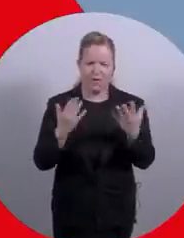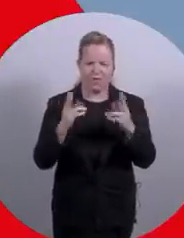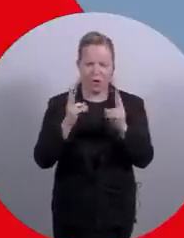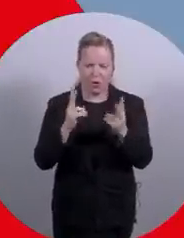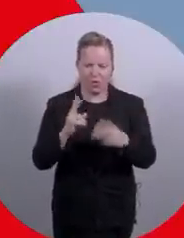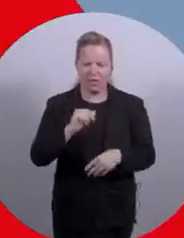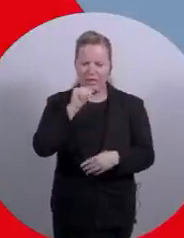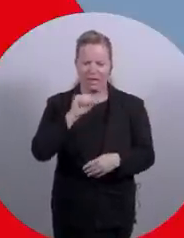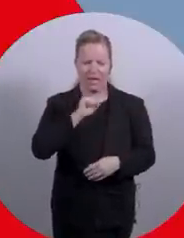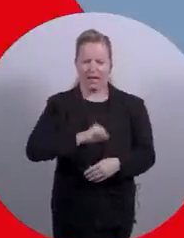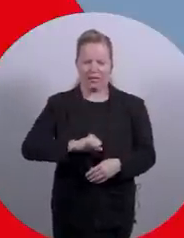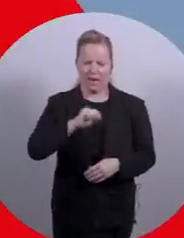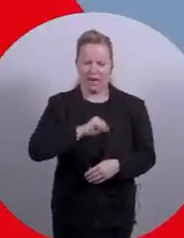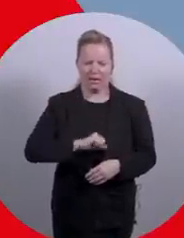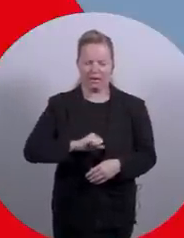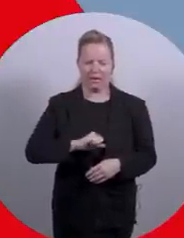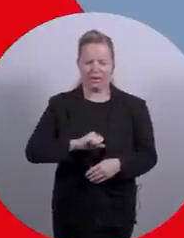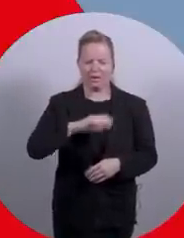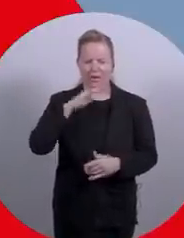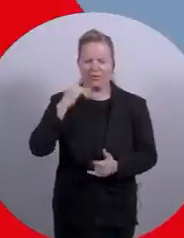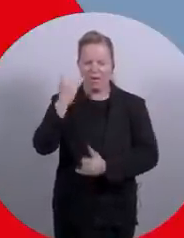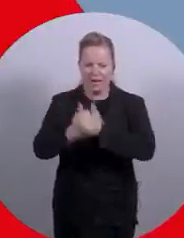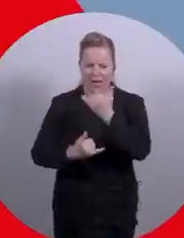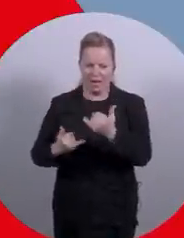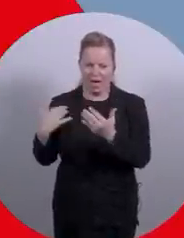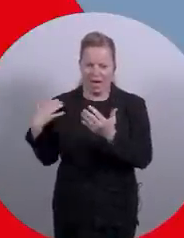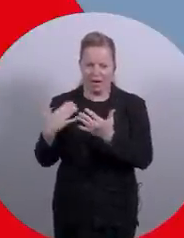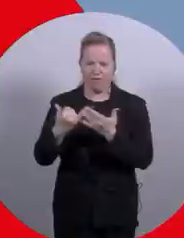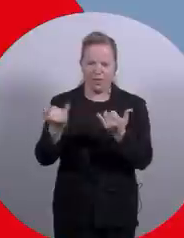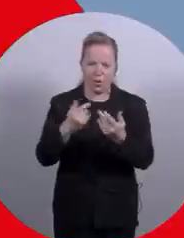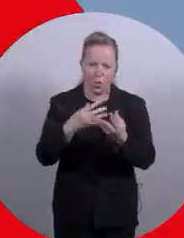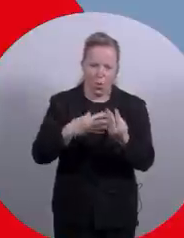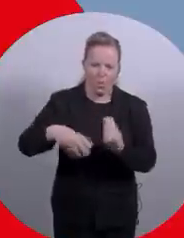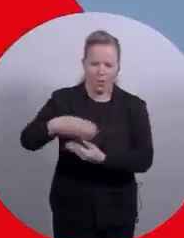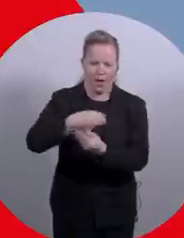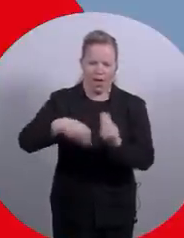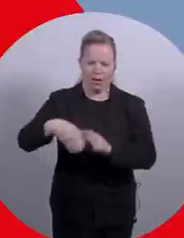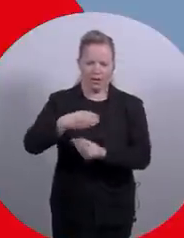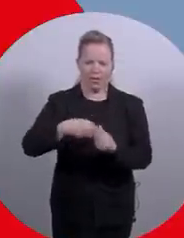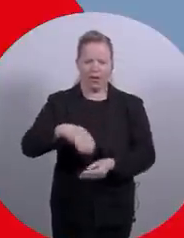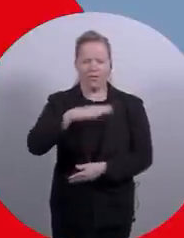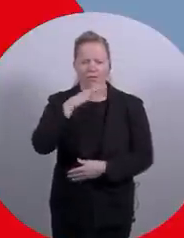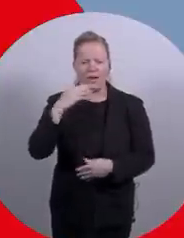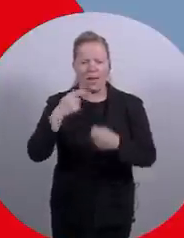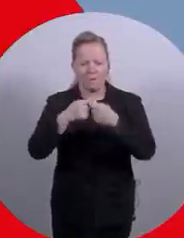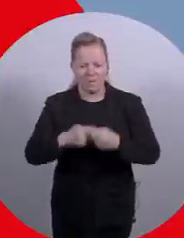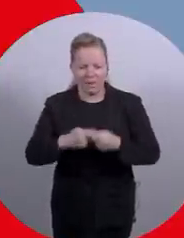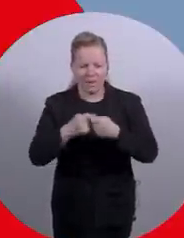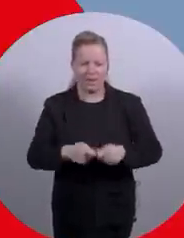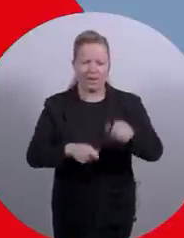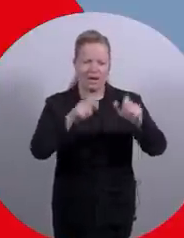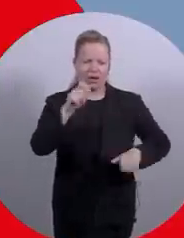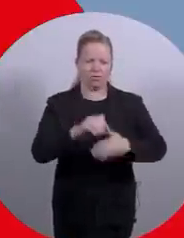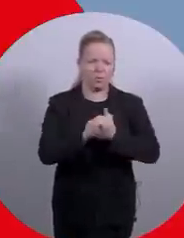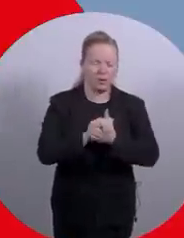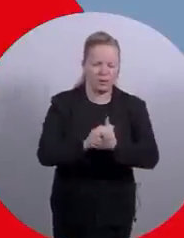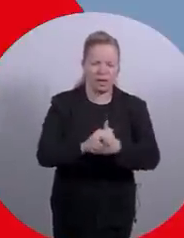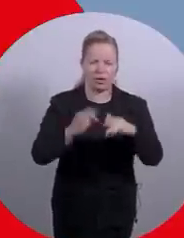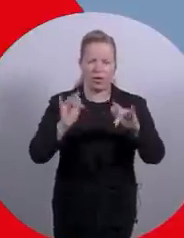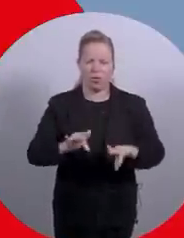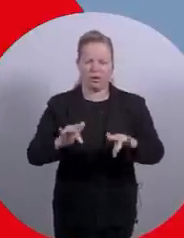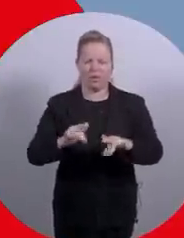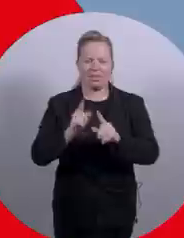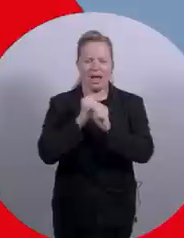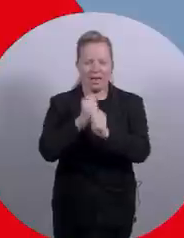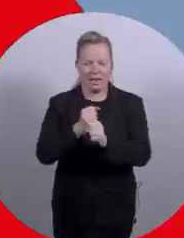unerträglich ist wie man seit Jahren miteinander umgeht sehr viele Mitglieder sympathisan und Delegierte leiden mit